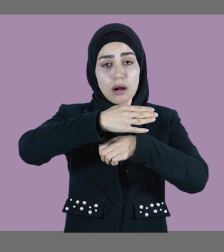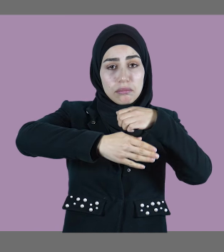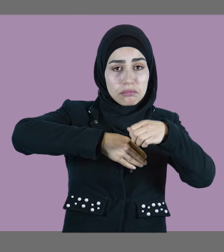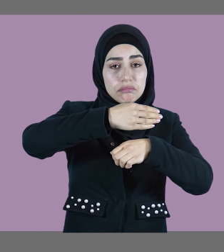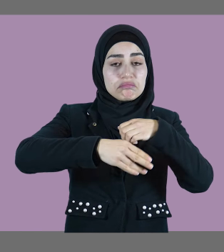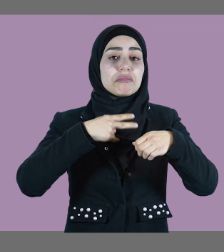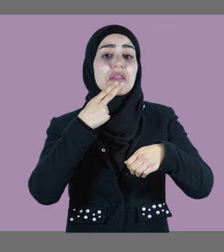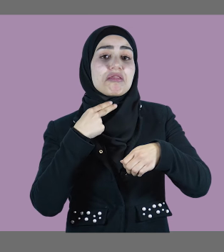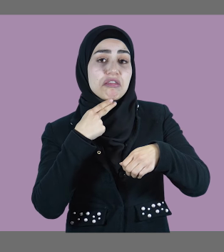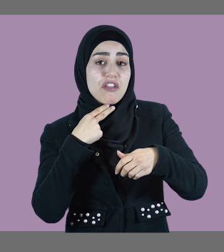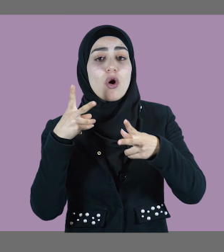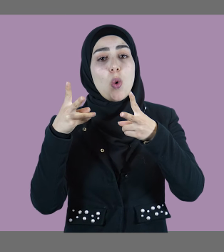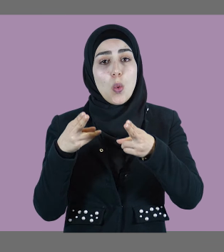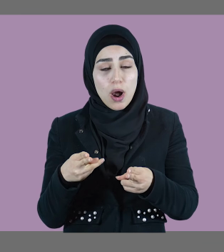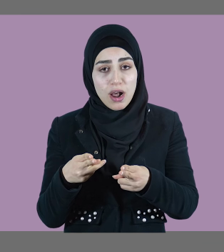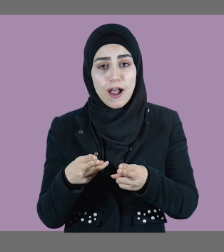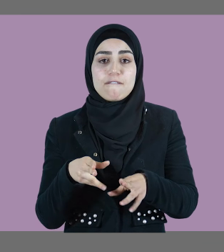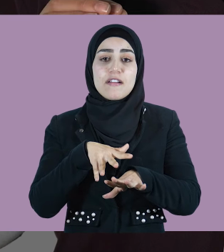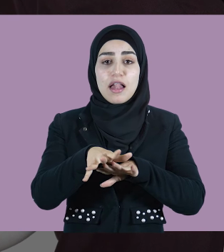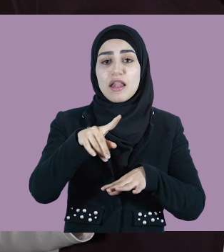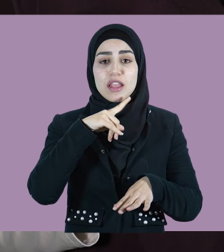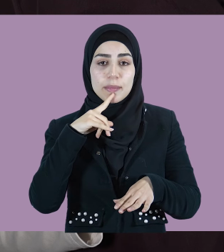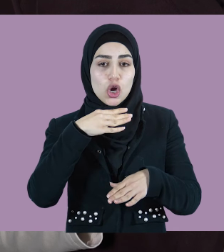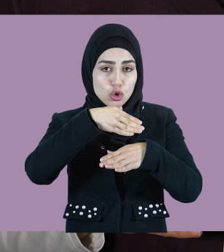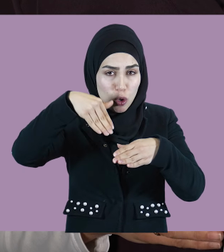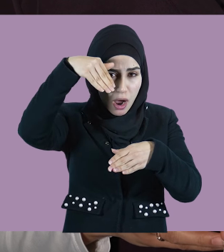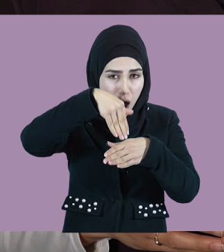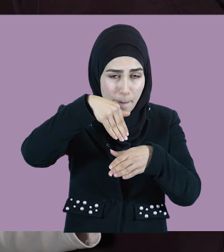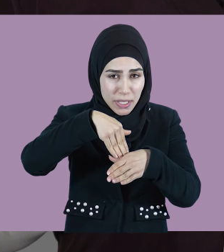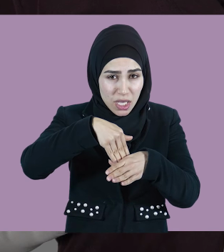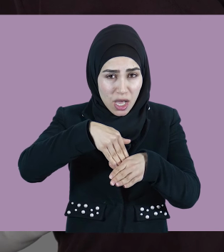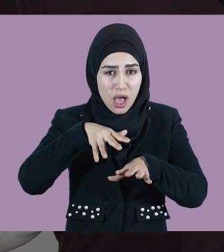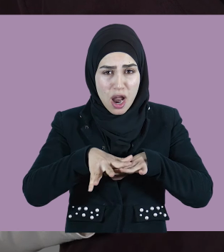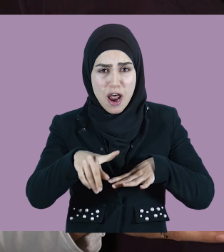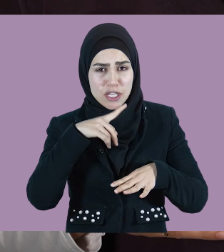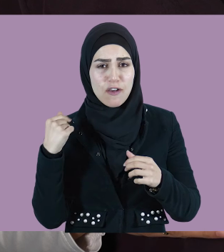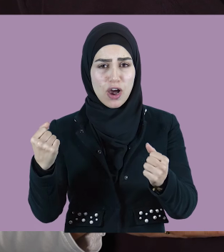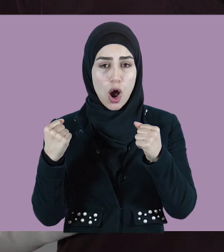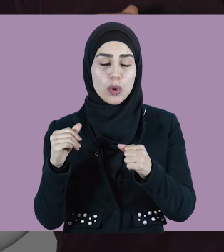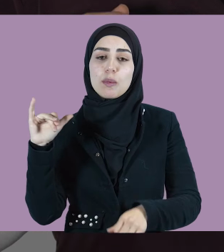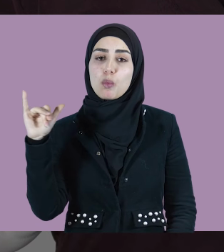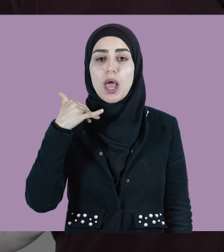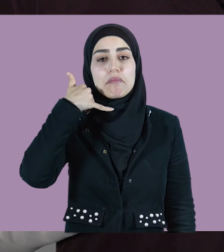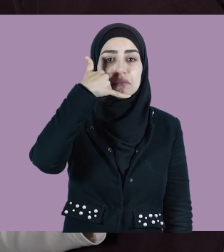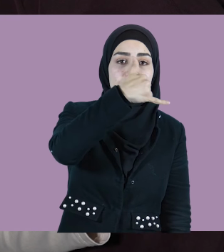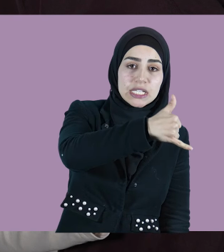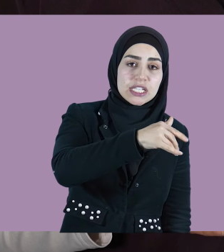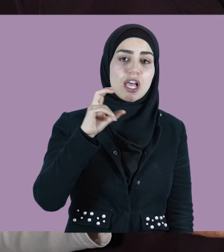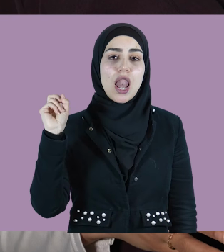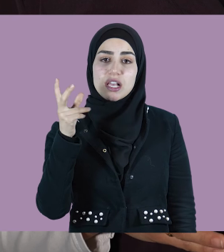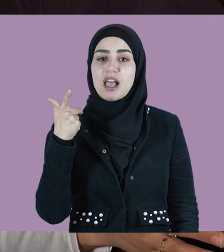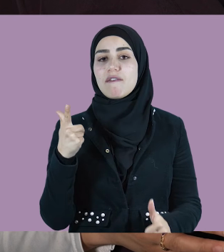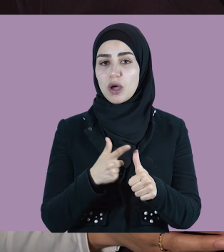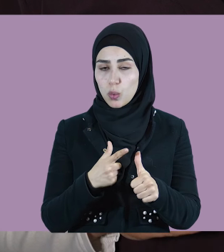بأي قطعة قماش نضيفه عشان يوقف النزيف أما الجروح العميقة والنزيف القوي، ضروري نتصل